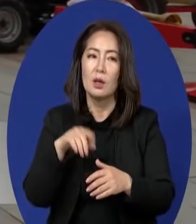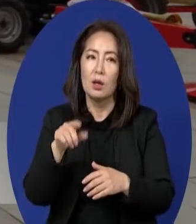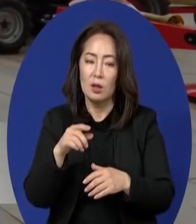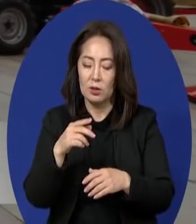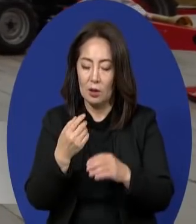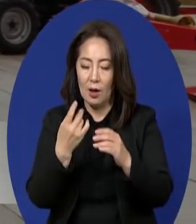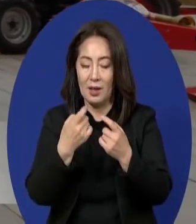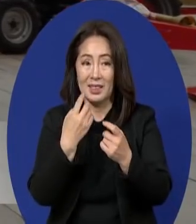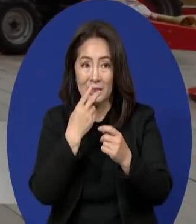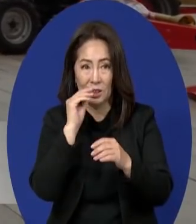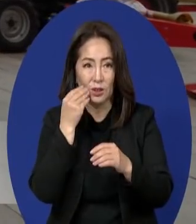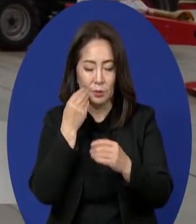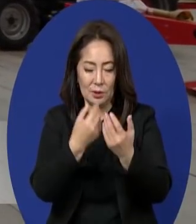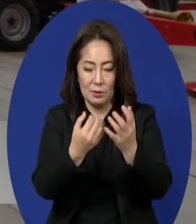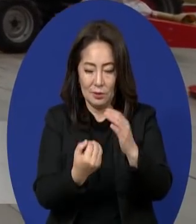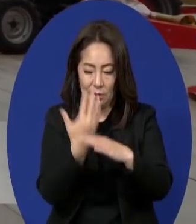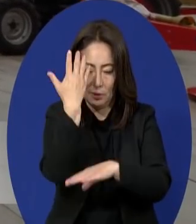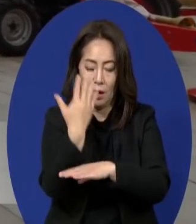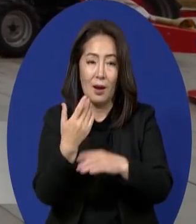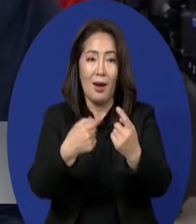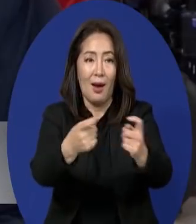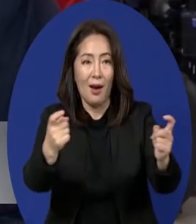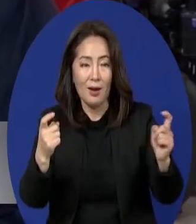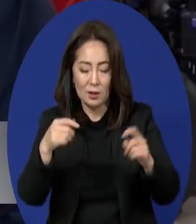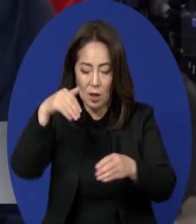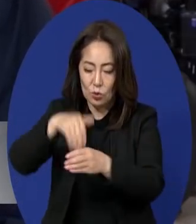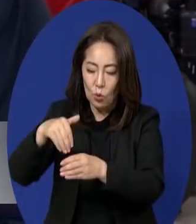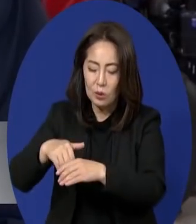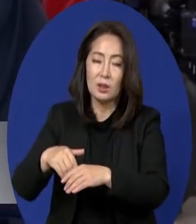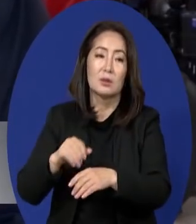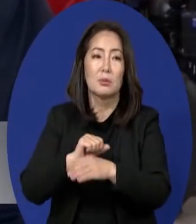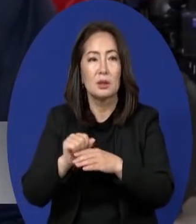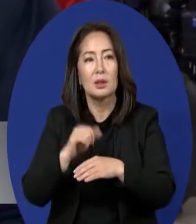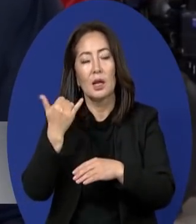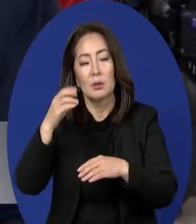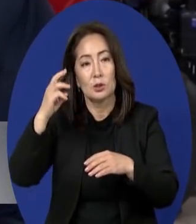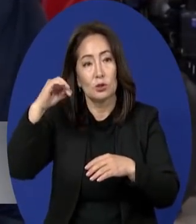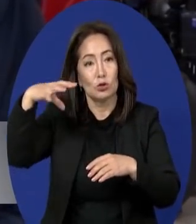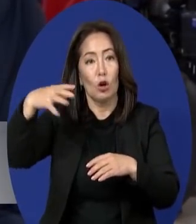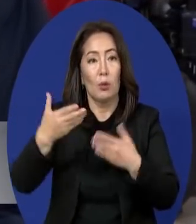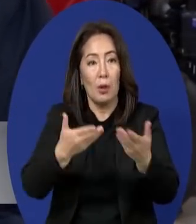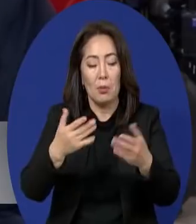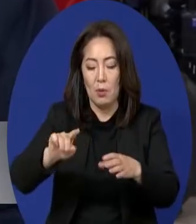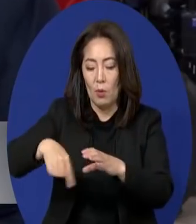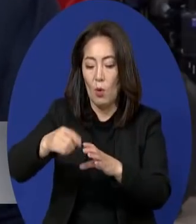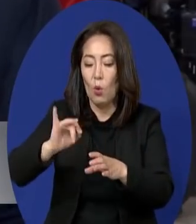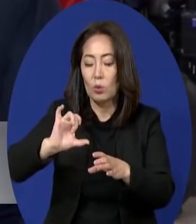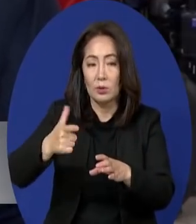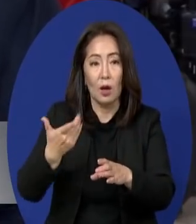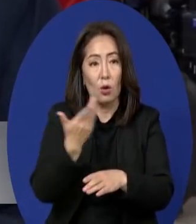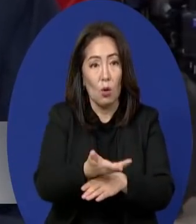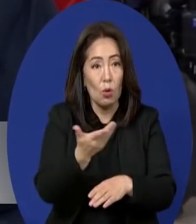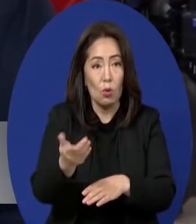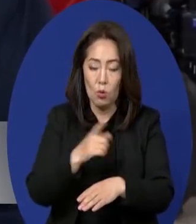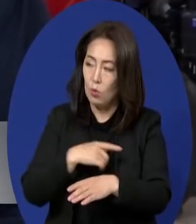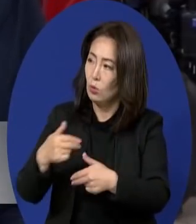хашаагийн бариад өгсөн худгийн за тэгээ суулгацын за зарим газар нь болоод цахилгааны гаргаад өглөө худгийн гаргаад өглөө гэхээр одоо хүн